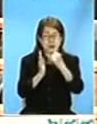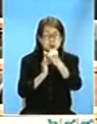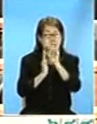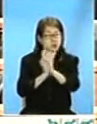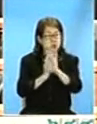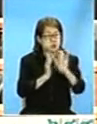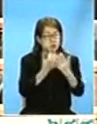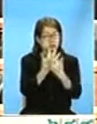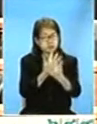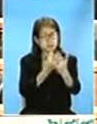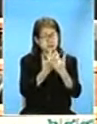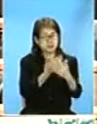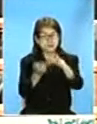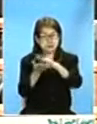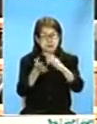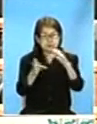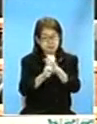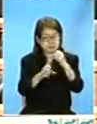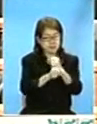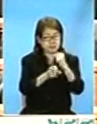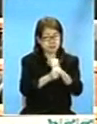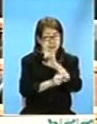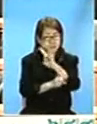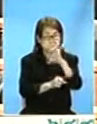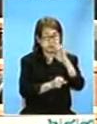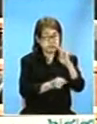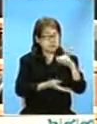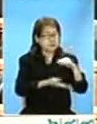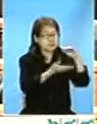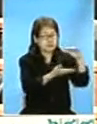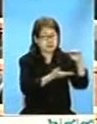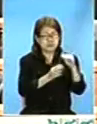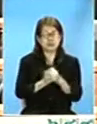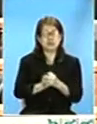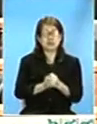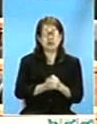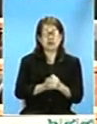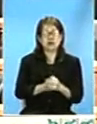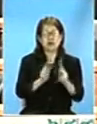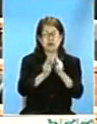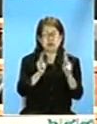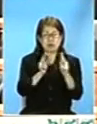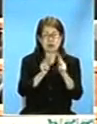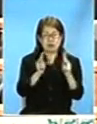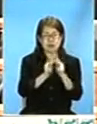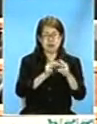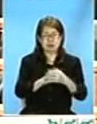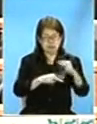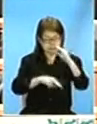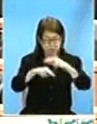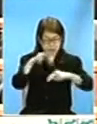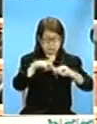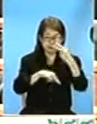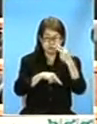ได้ส่งผลมายังสภาสมาชิกสภาร่างรัฐธรรมนูญและกรรมาธิการยกร่างรัฐธรรมนู